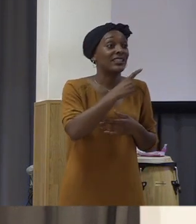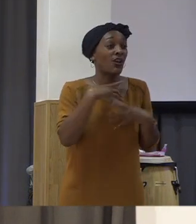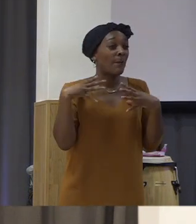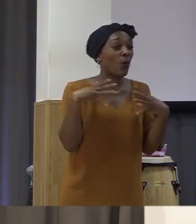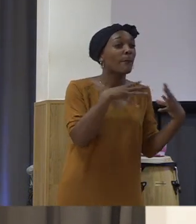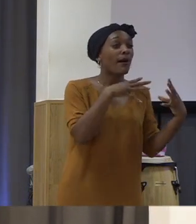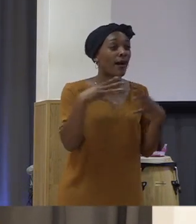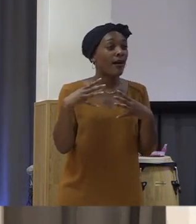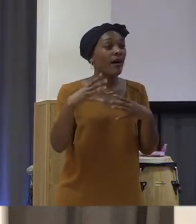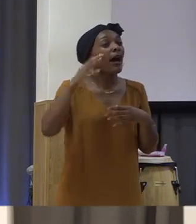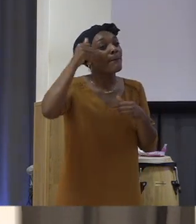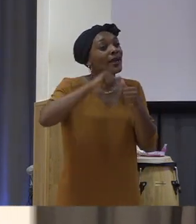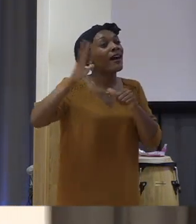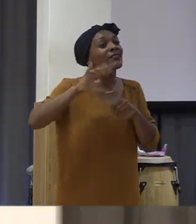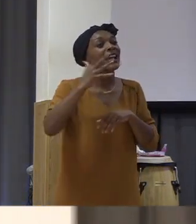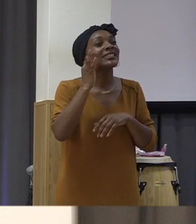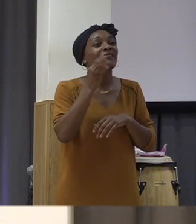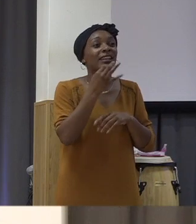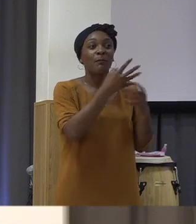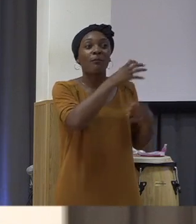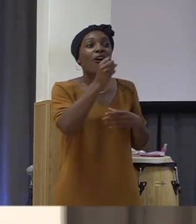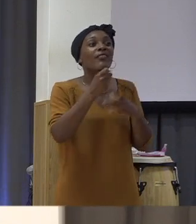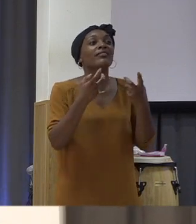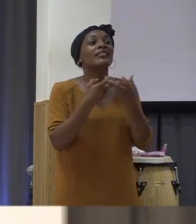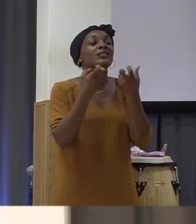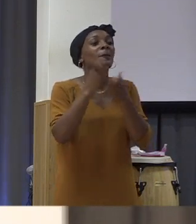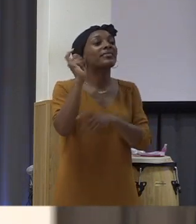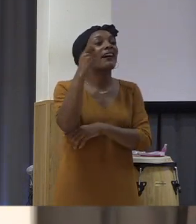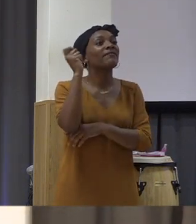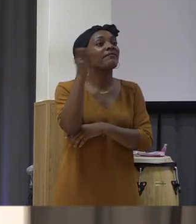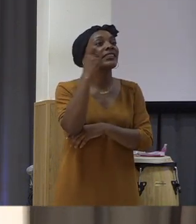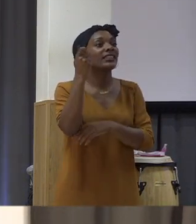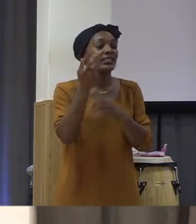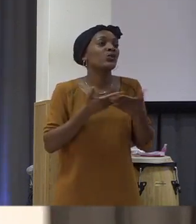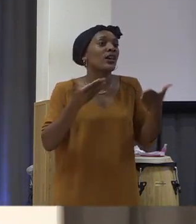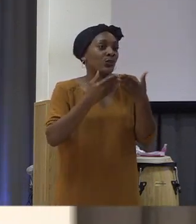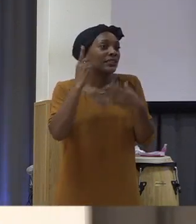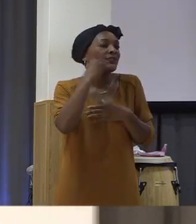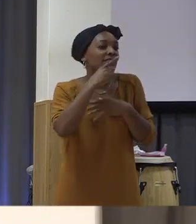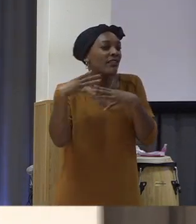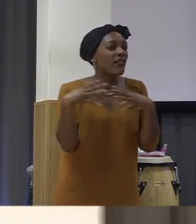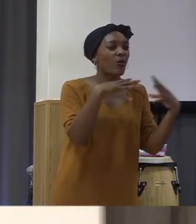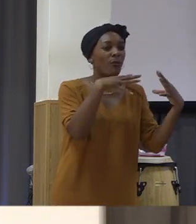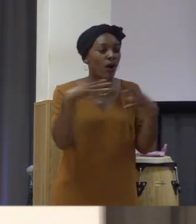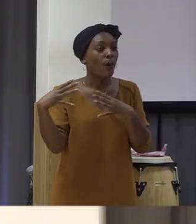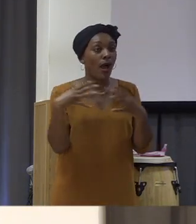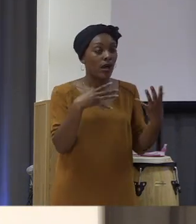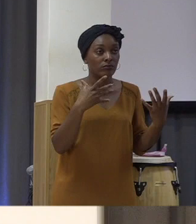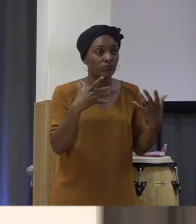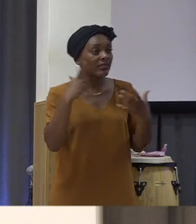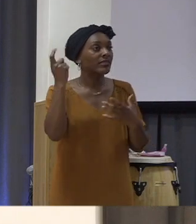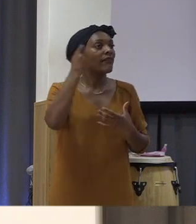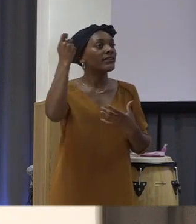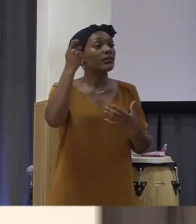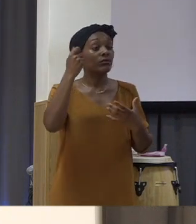cet exemple de David, qui a été mis à l'épreuve, et David a été amené du jour au lendemain, comme